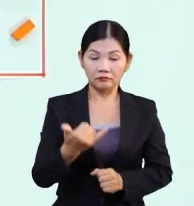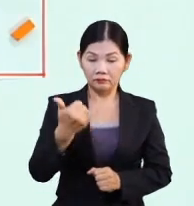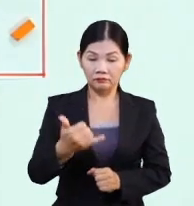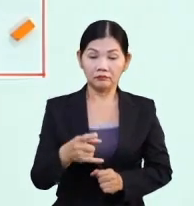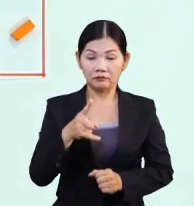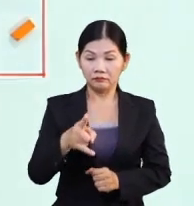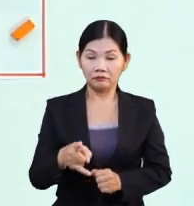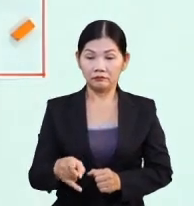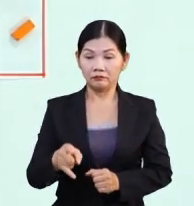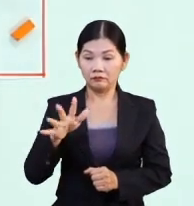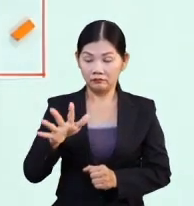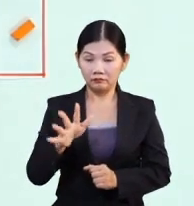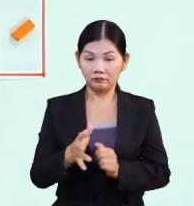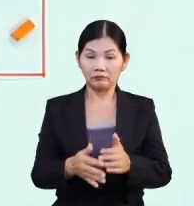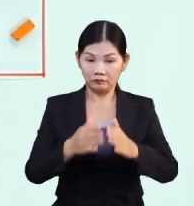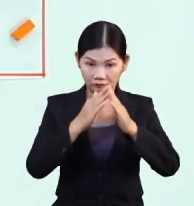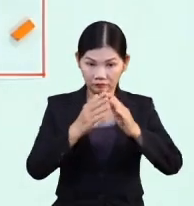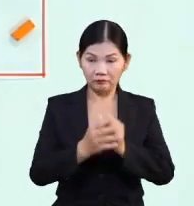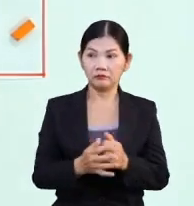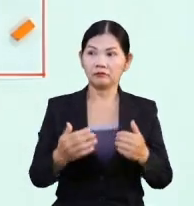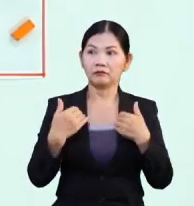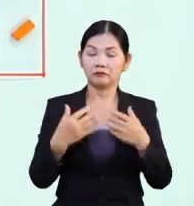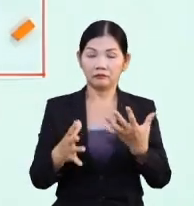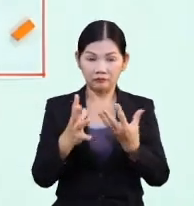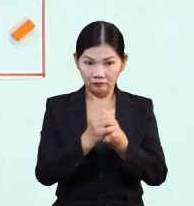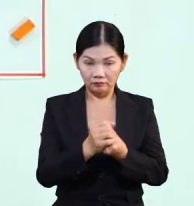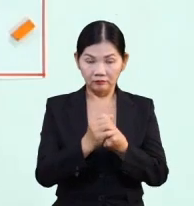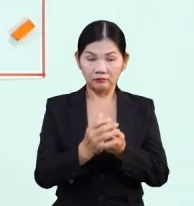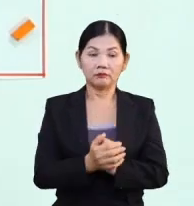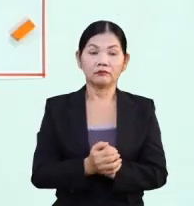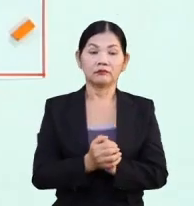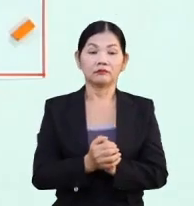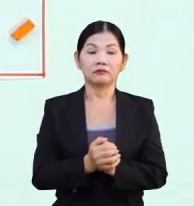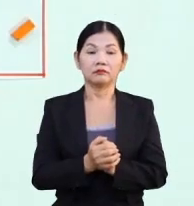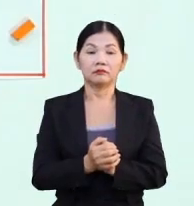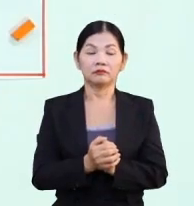8615ខ្នងចាថាតើនៅក្នុងចំនួនខ្នងផ្ទះ